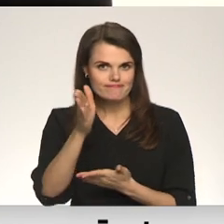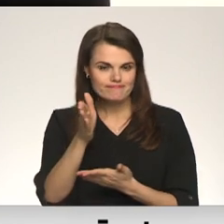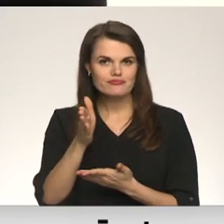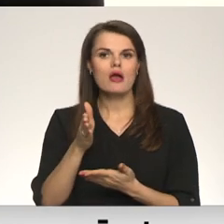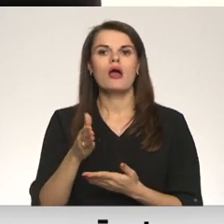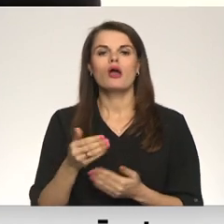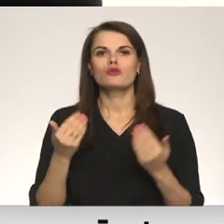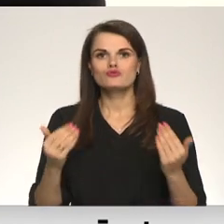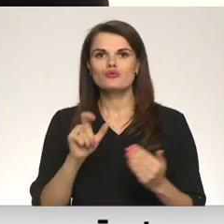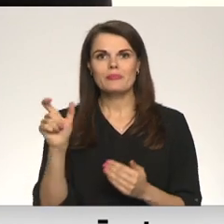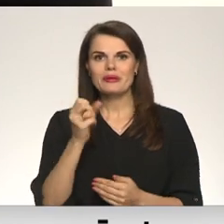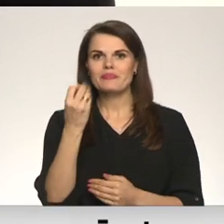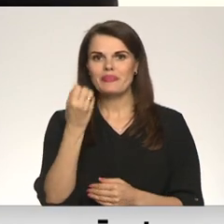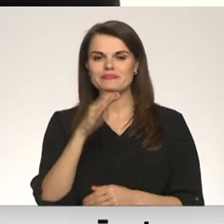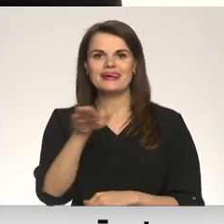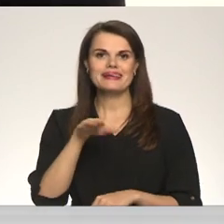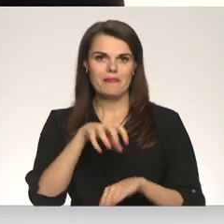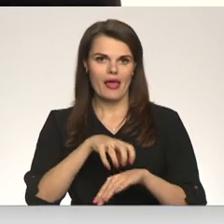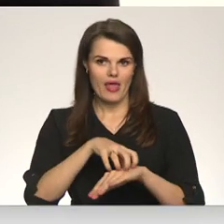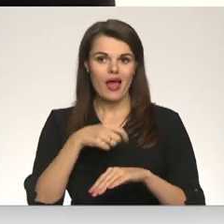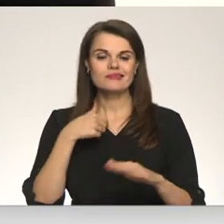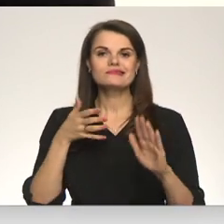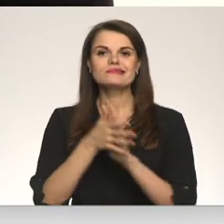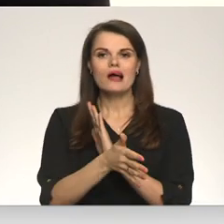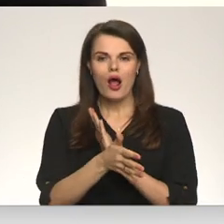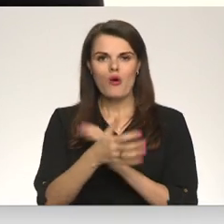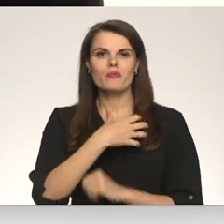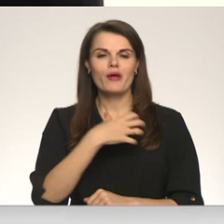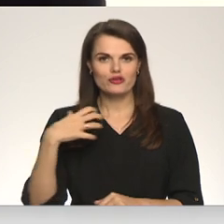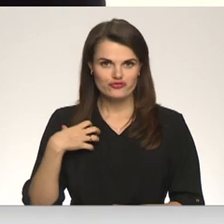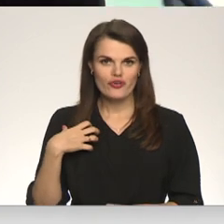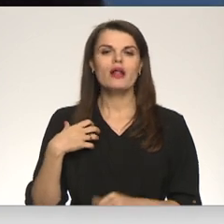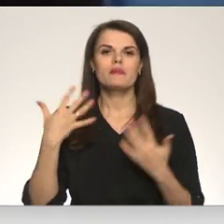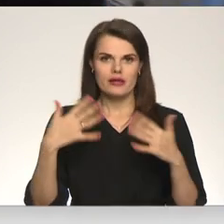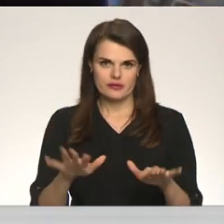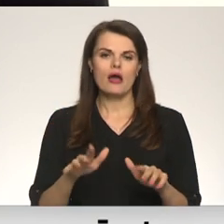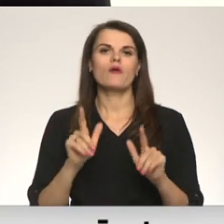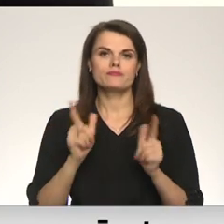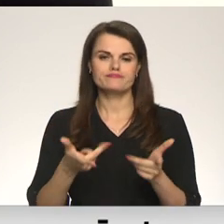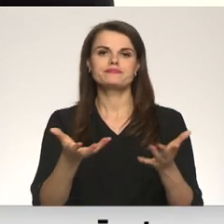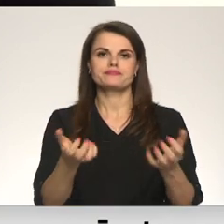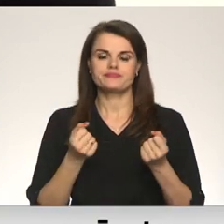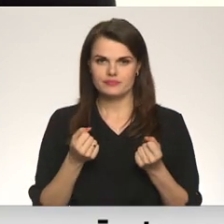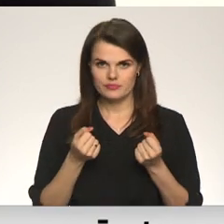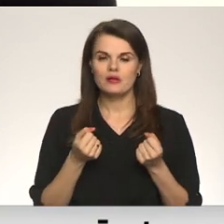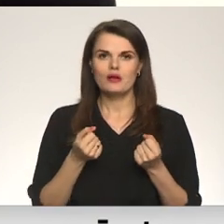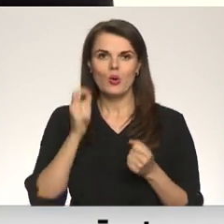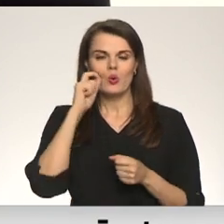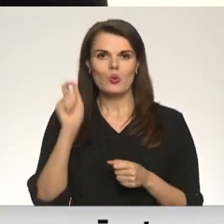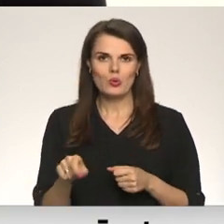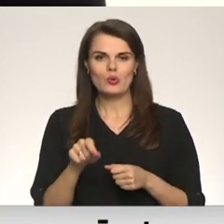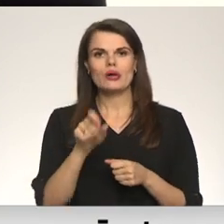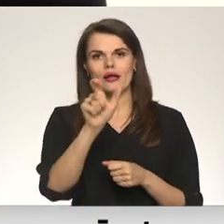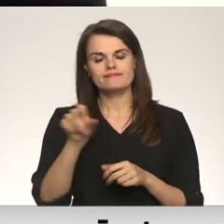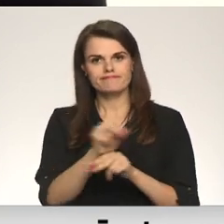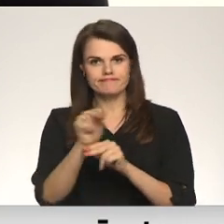Šobrīd 15 ģimenes ārsti pēc manā, caur tiem, kas ir gājuši caur pašvaldību, jau ir uzņēmuši ukraiņu